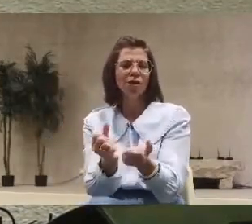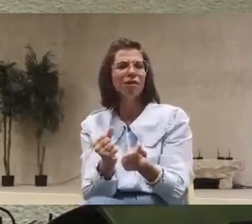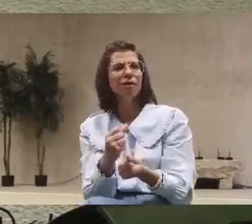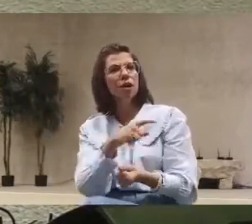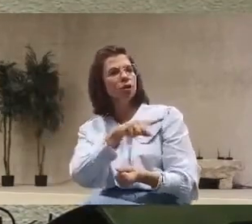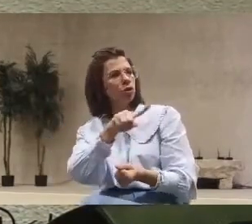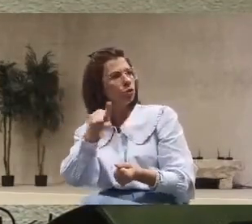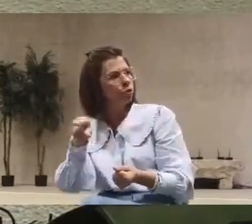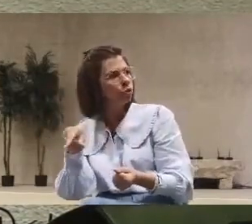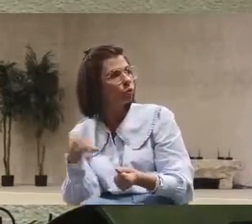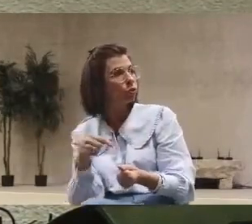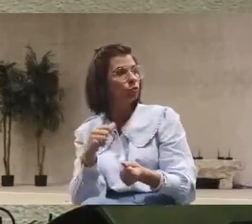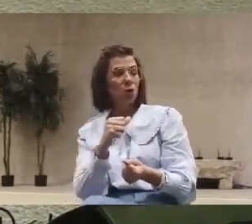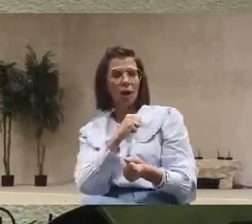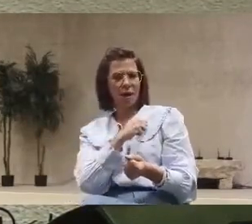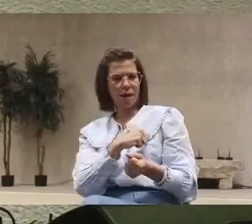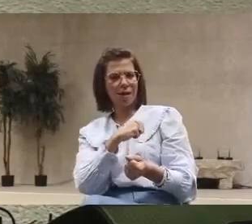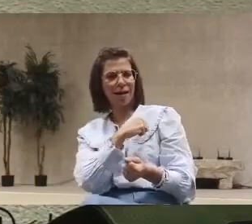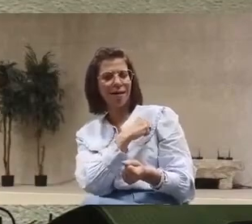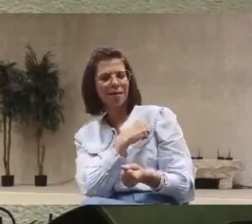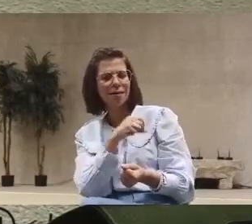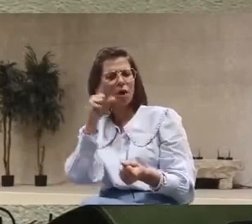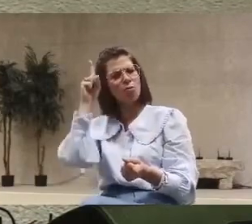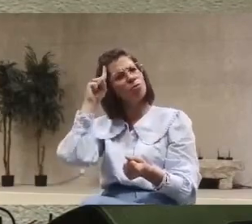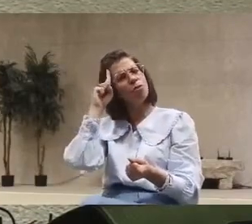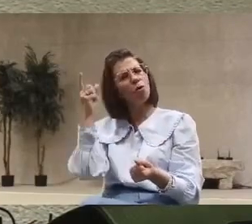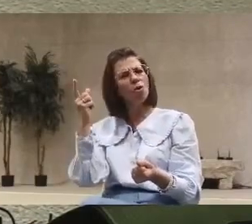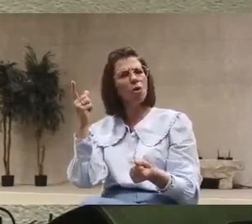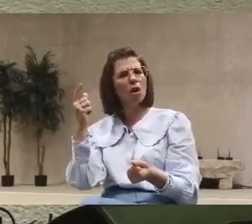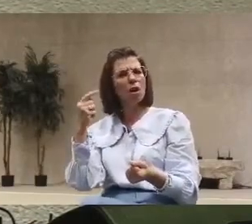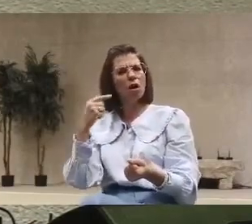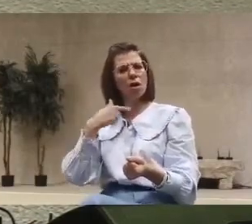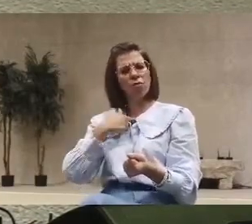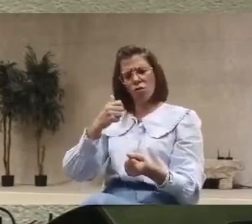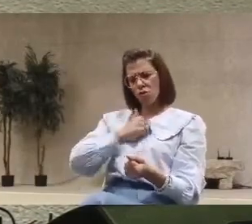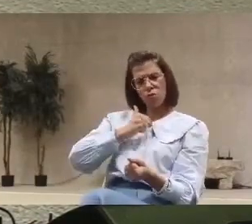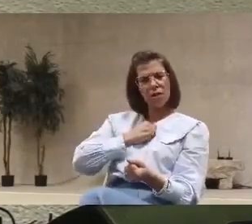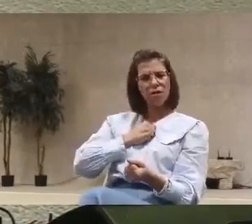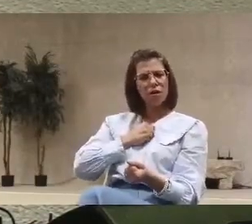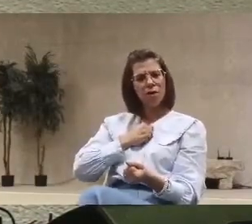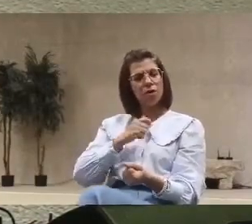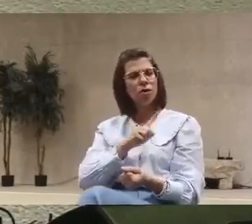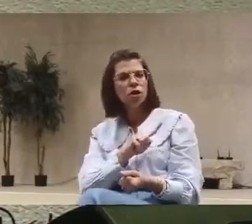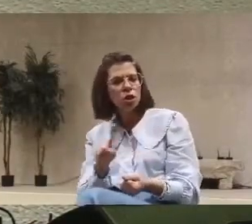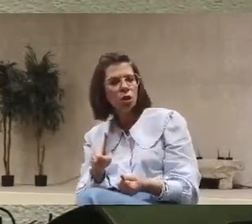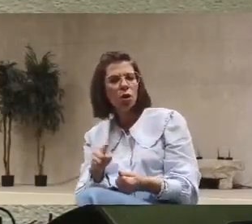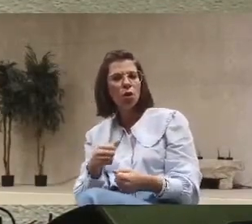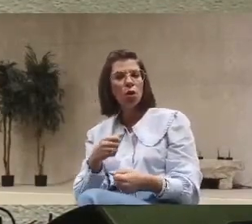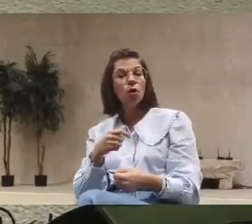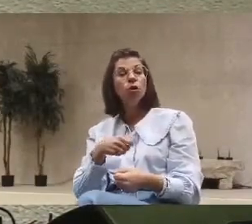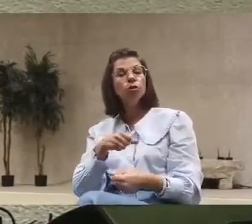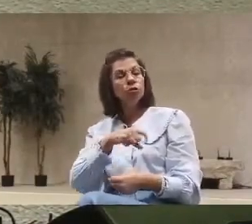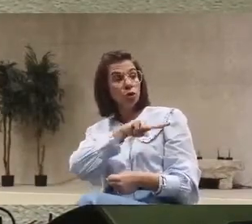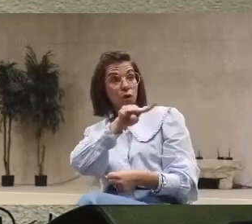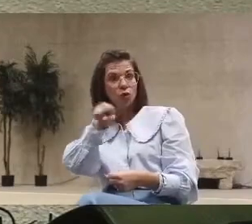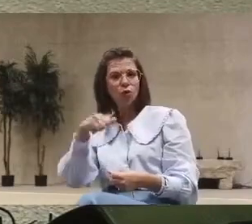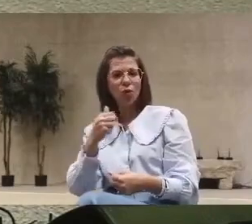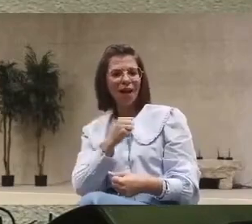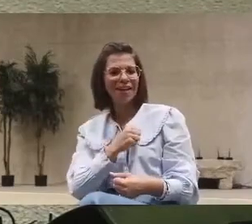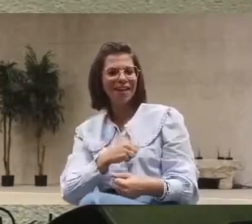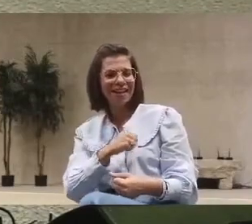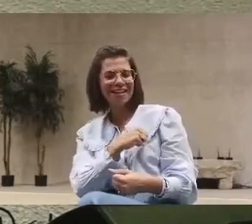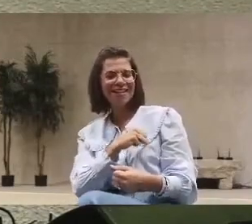mais de se trop de se trop plein de sa présence Dieu veut que ça déborde et que par notre vie